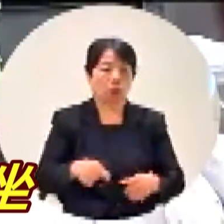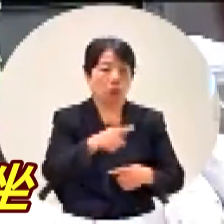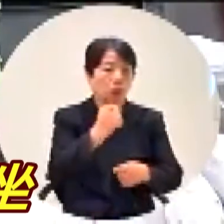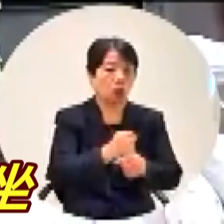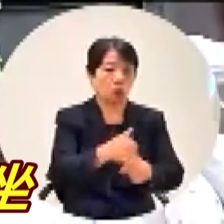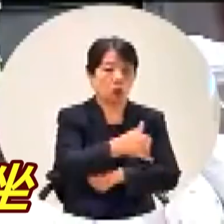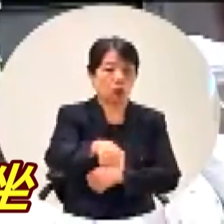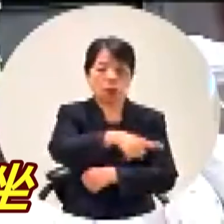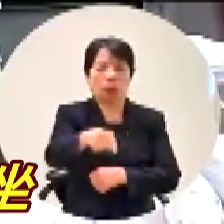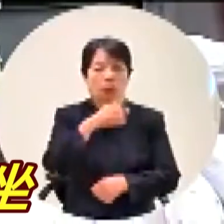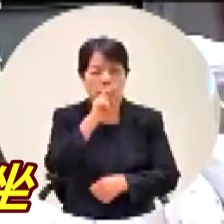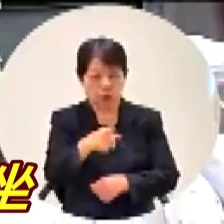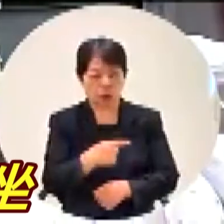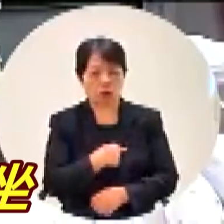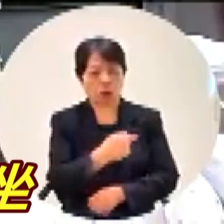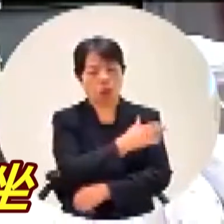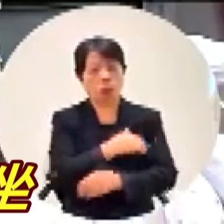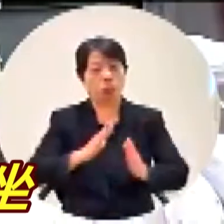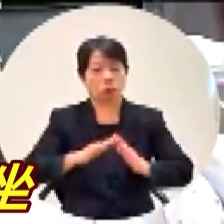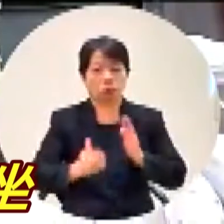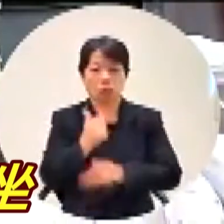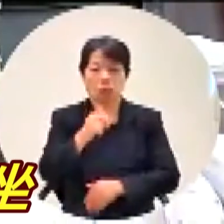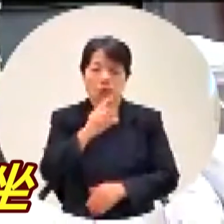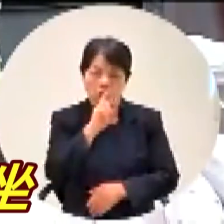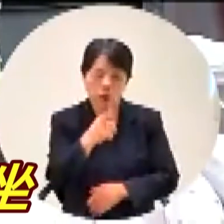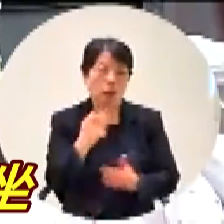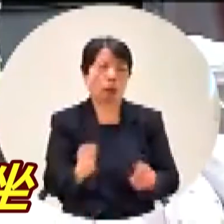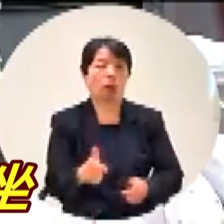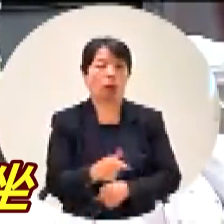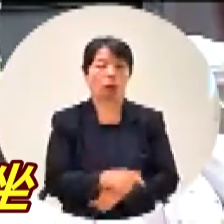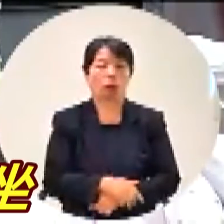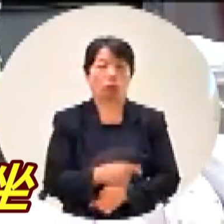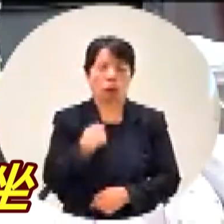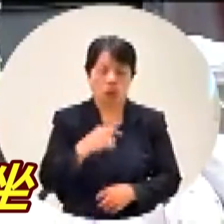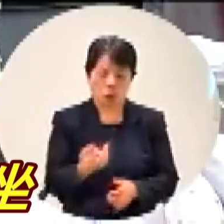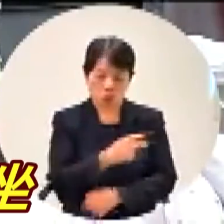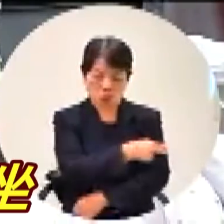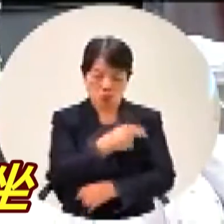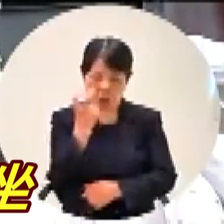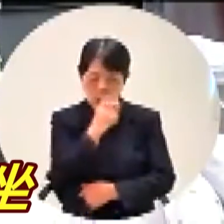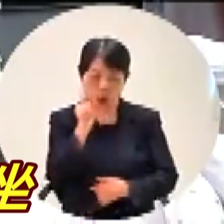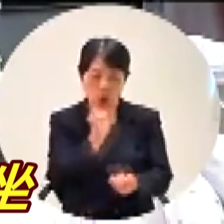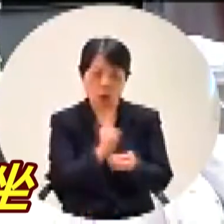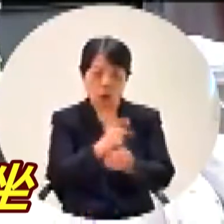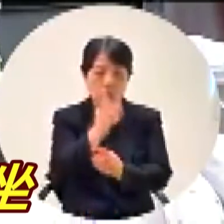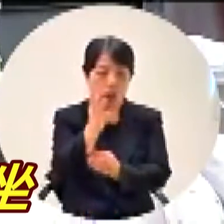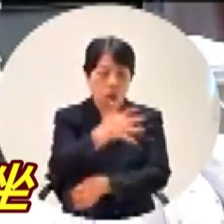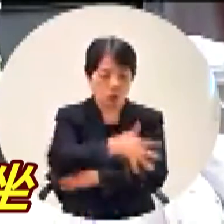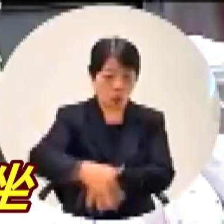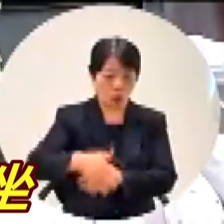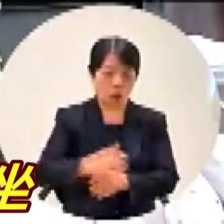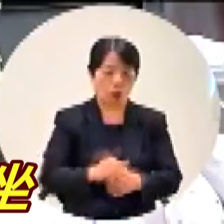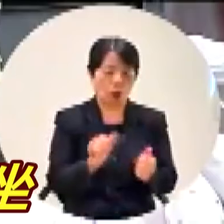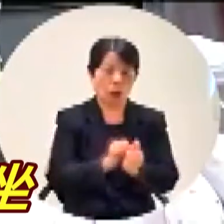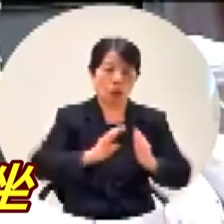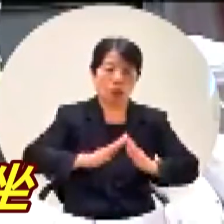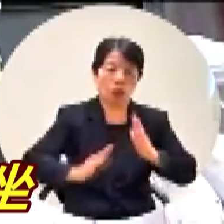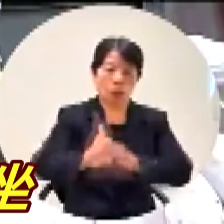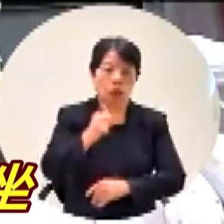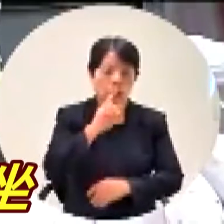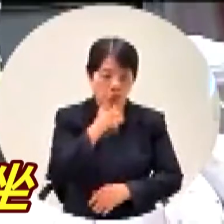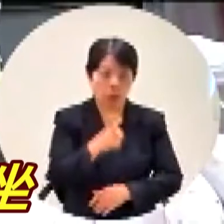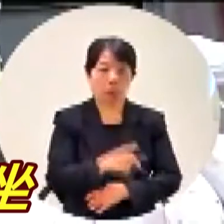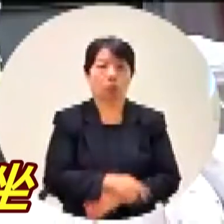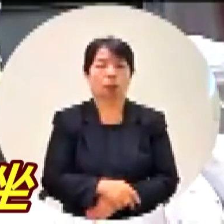错万错都不是我陈其迈的错，也不是我督导这些公务单位的副市长的错。这